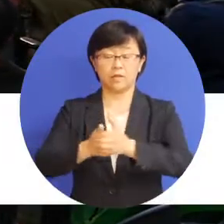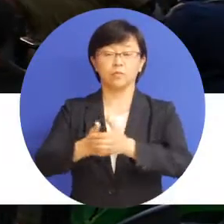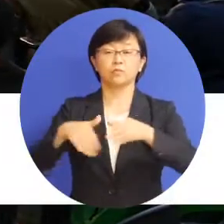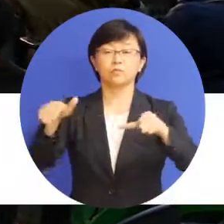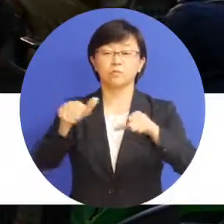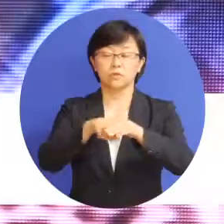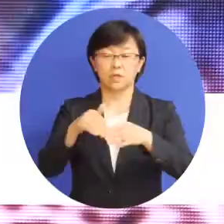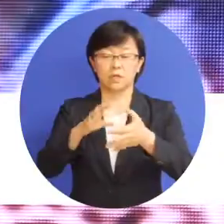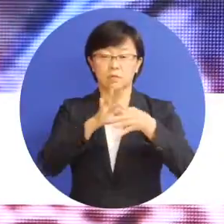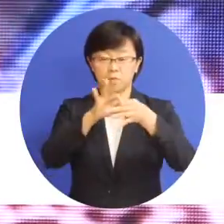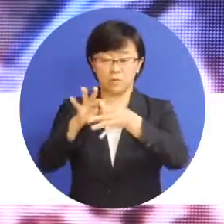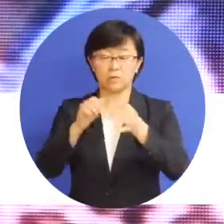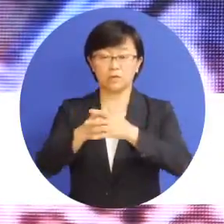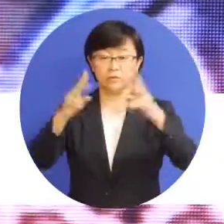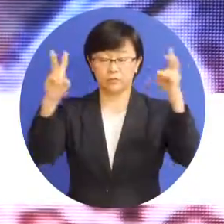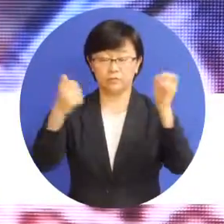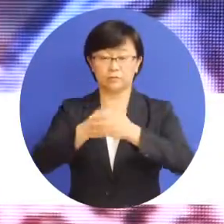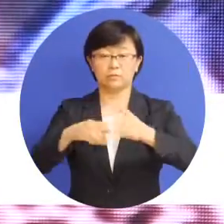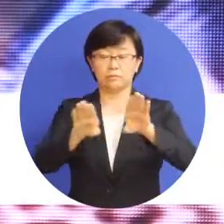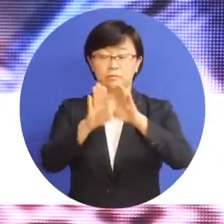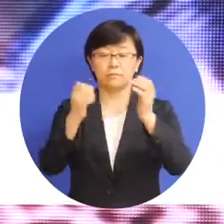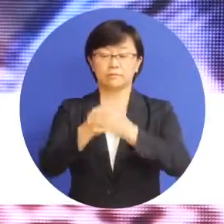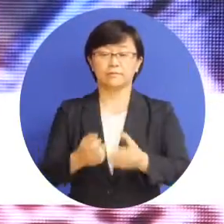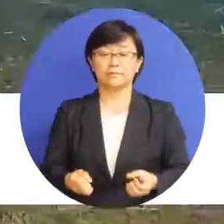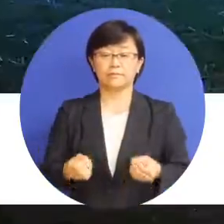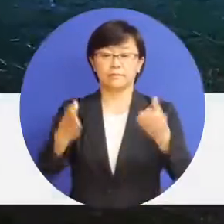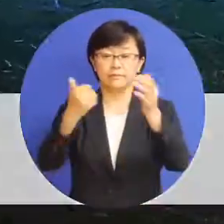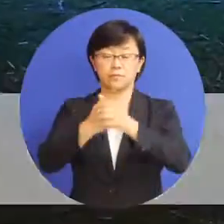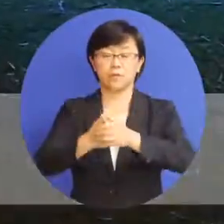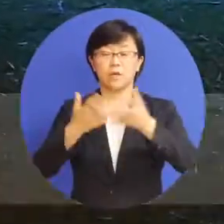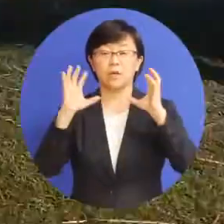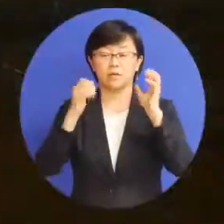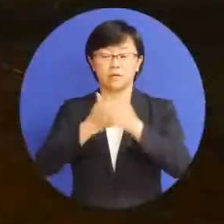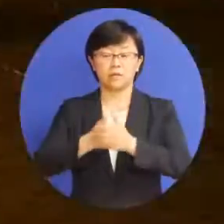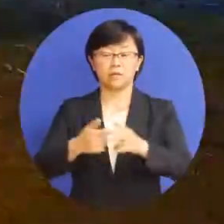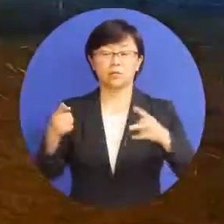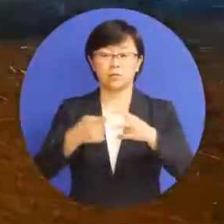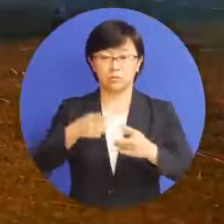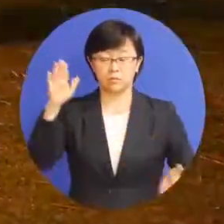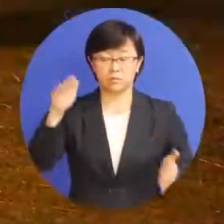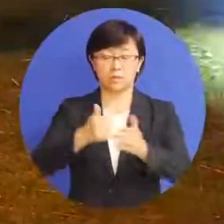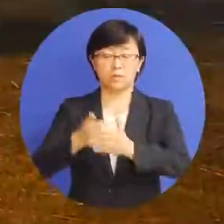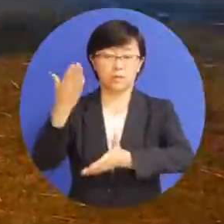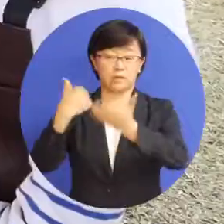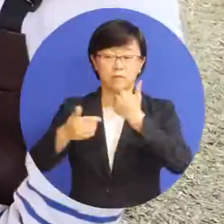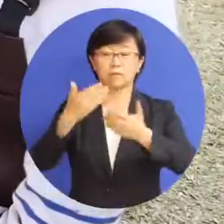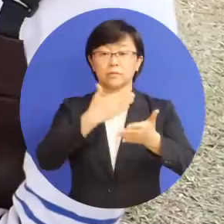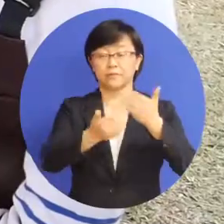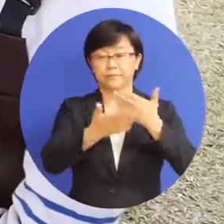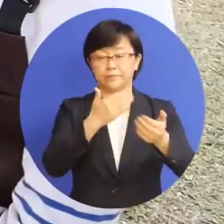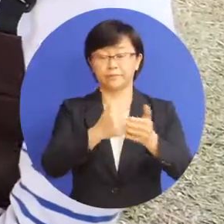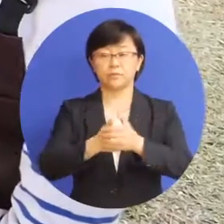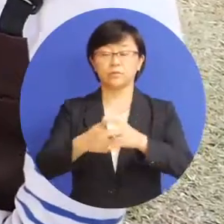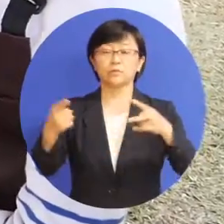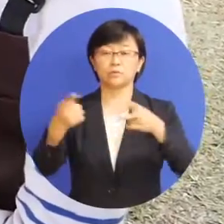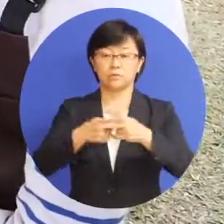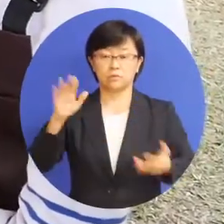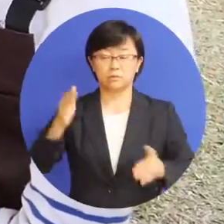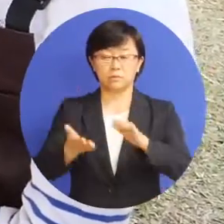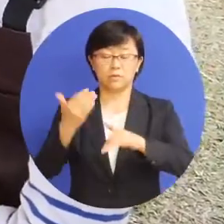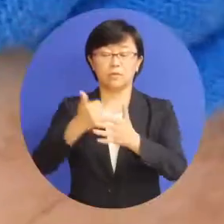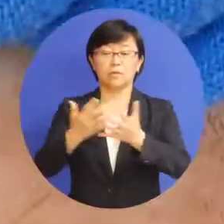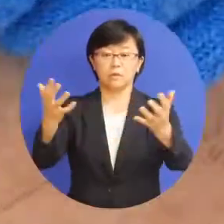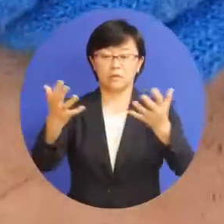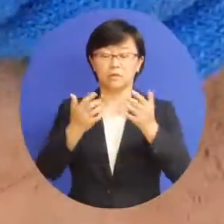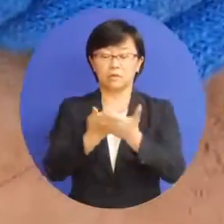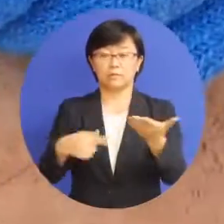문화허브 석장리라는 주제로 개최된 이번 축제는 유아에서 초등학생까지 구석기 체험나라, 초등학생 이상의